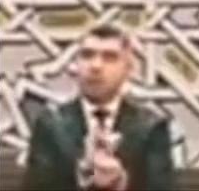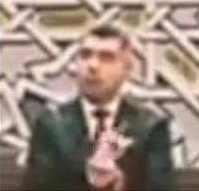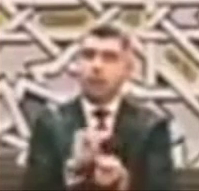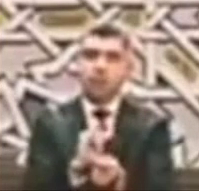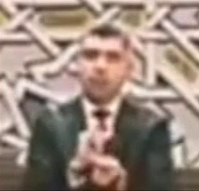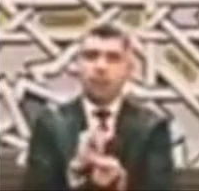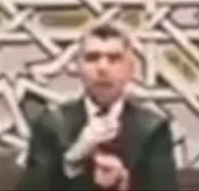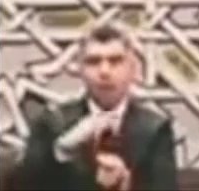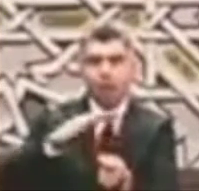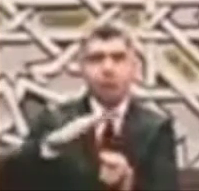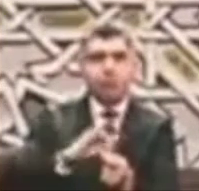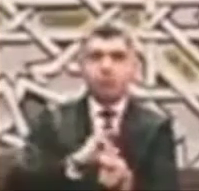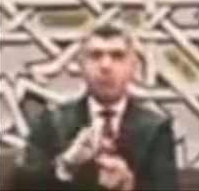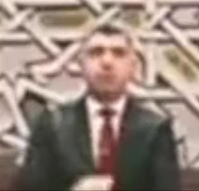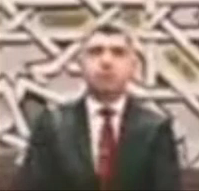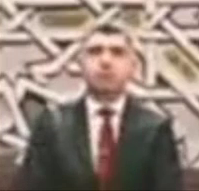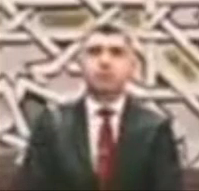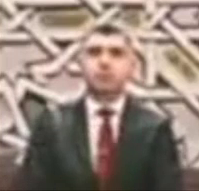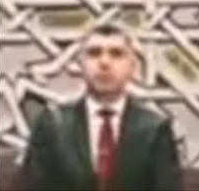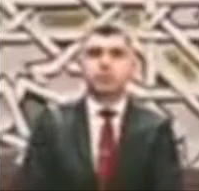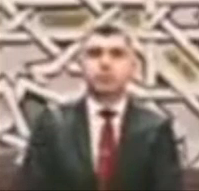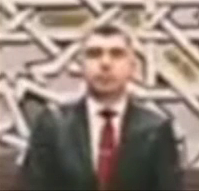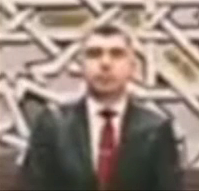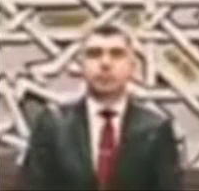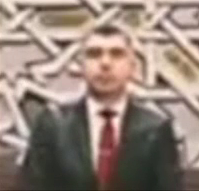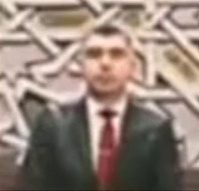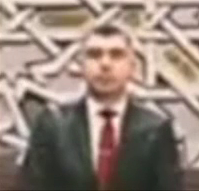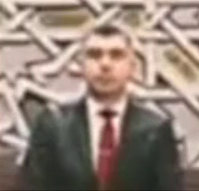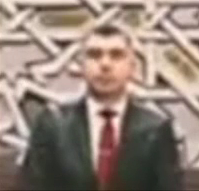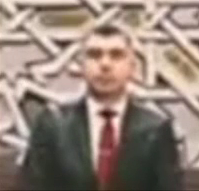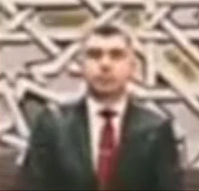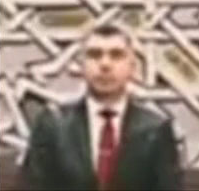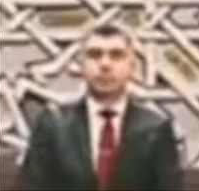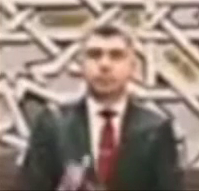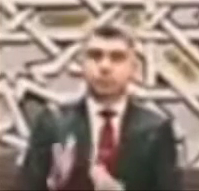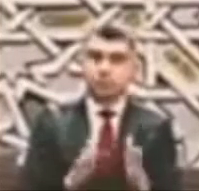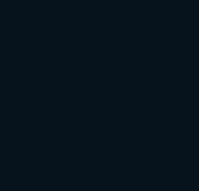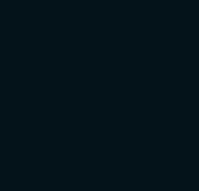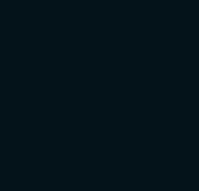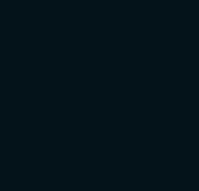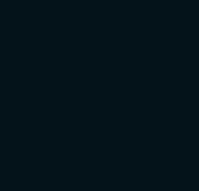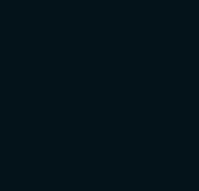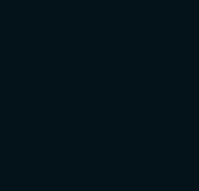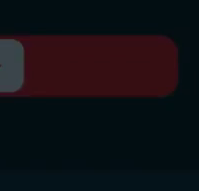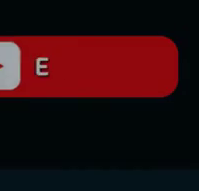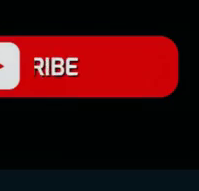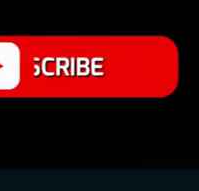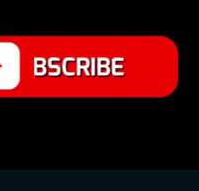لن تغيروا في الأمر شيئا. ندوزوا للسؤال الموالي.